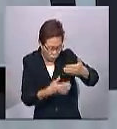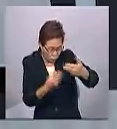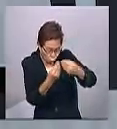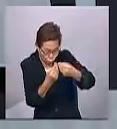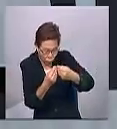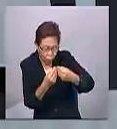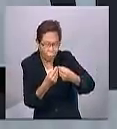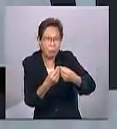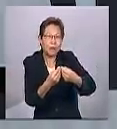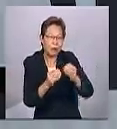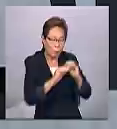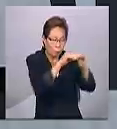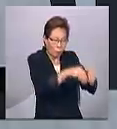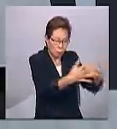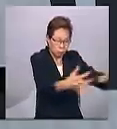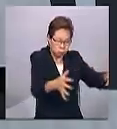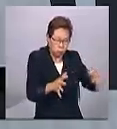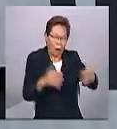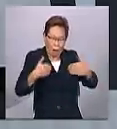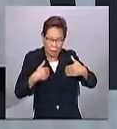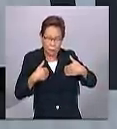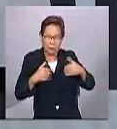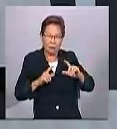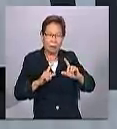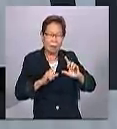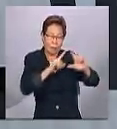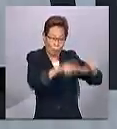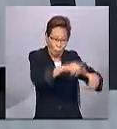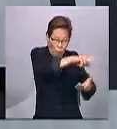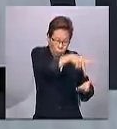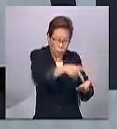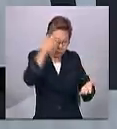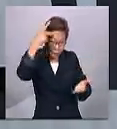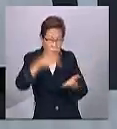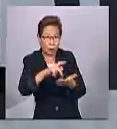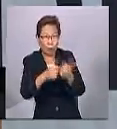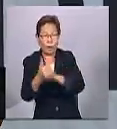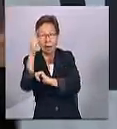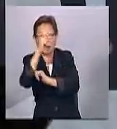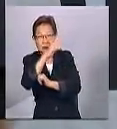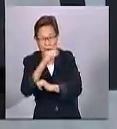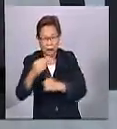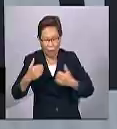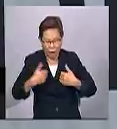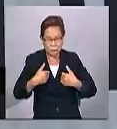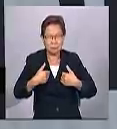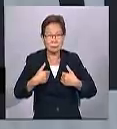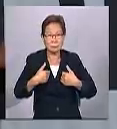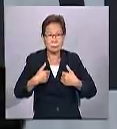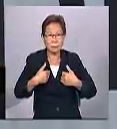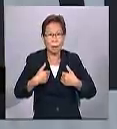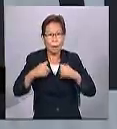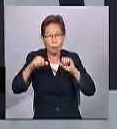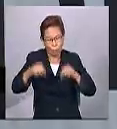Saya dipahamkan ada yang dikuarantin di pusat yang telah dikenal pasti oleh kerajaan, dan juga ada yang mampu